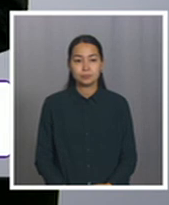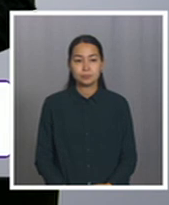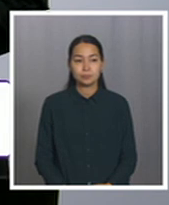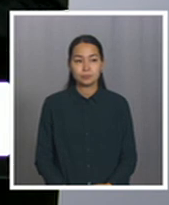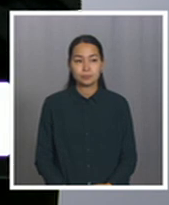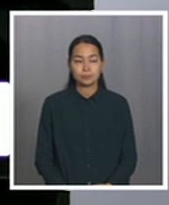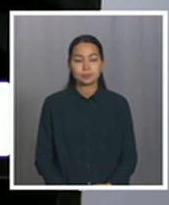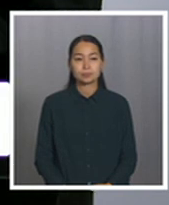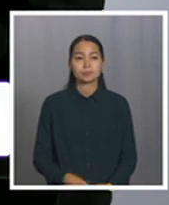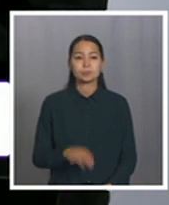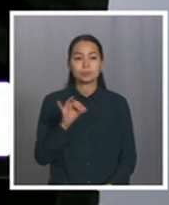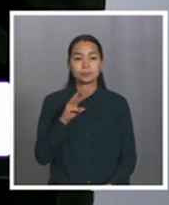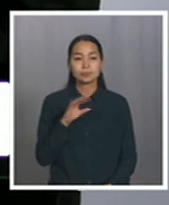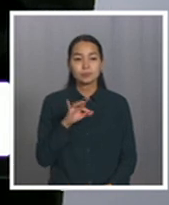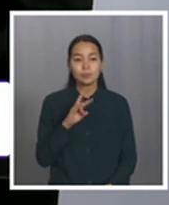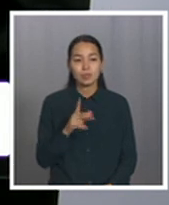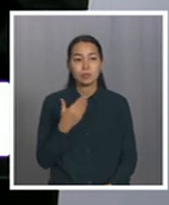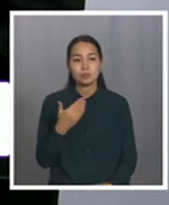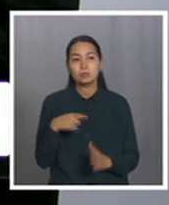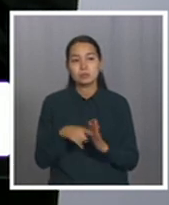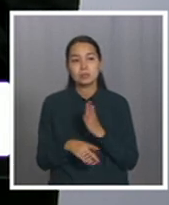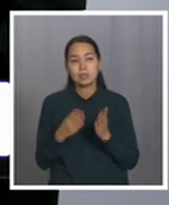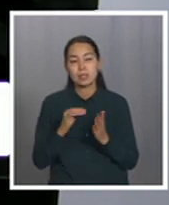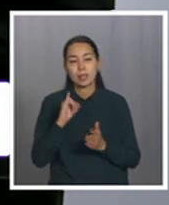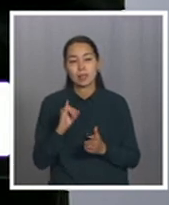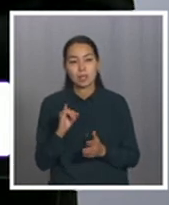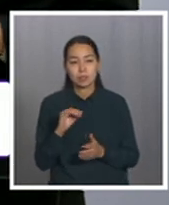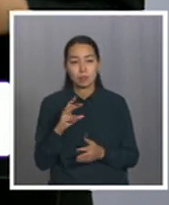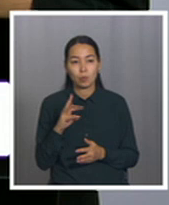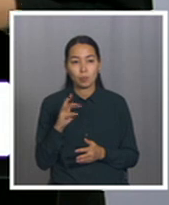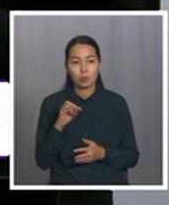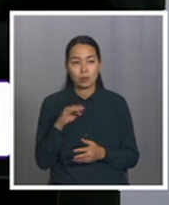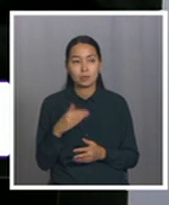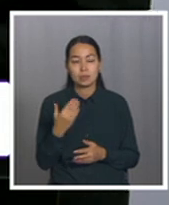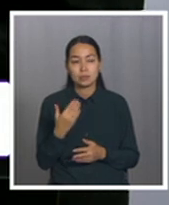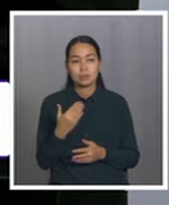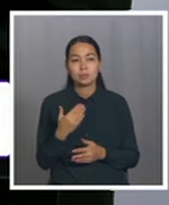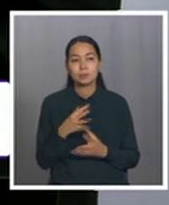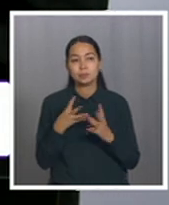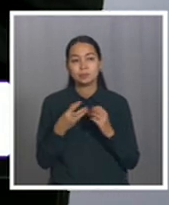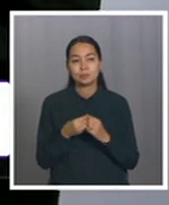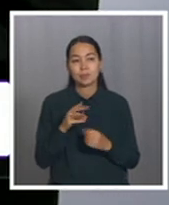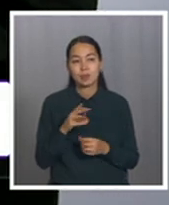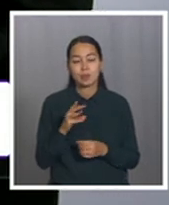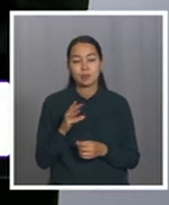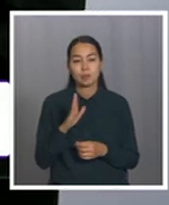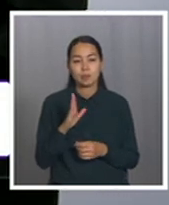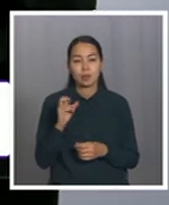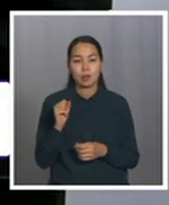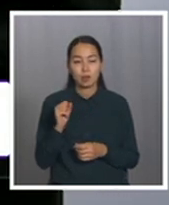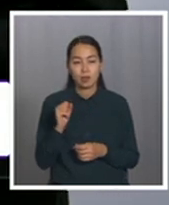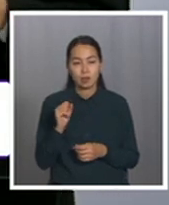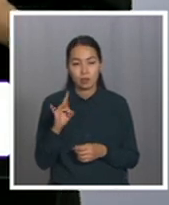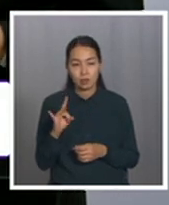Импульс моменті және инерция моменті. Жалпы импульс моментін біз MVR ретінде анықтадық, және